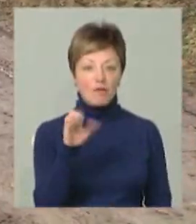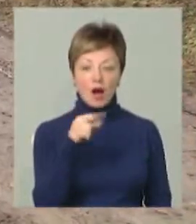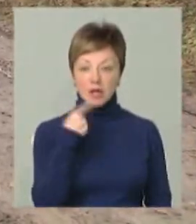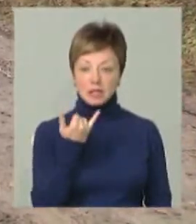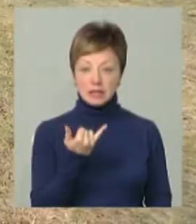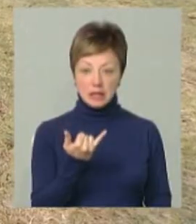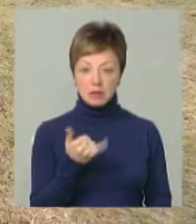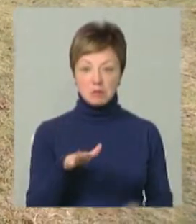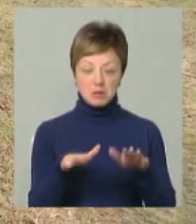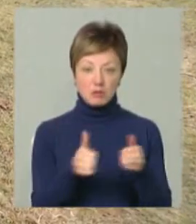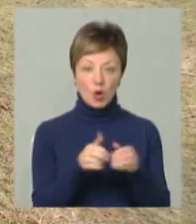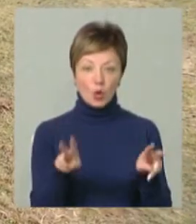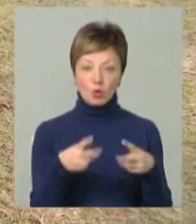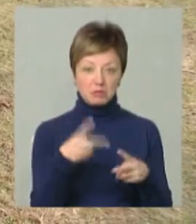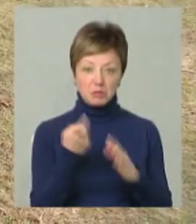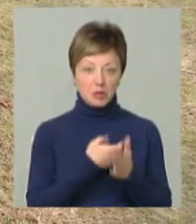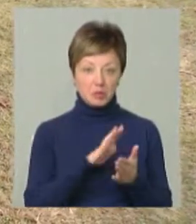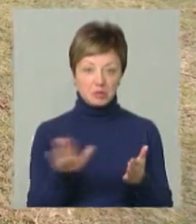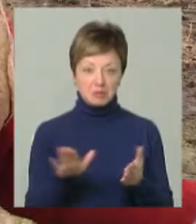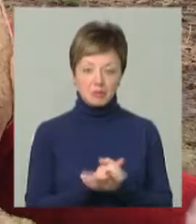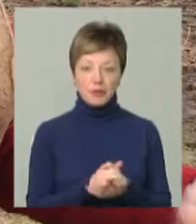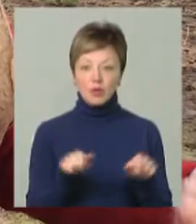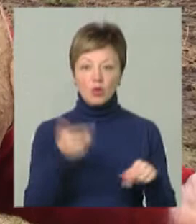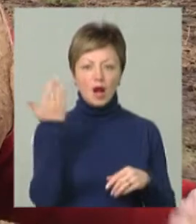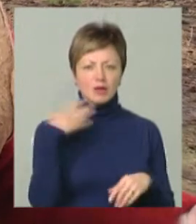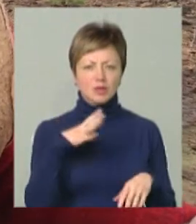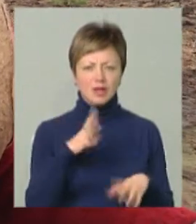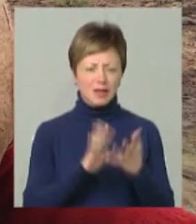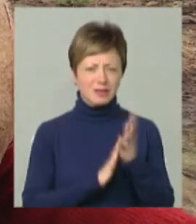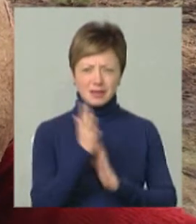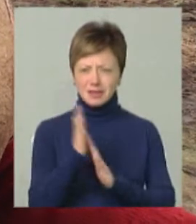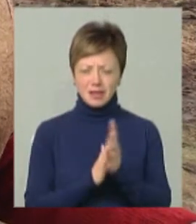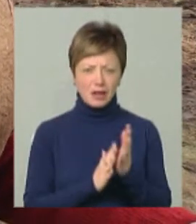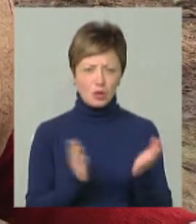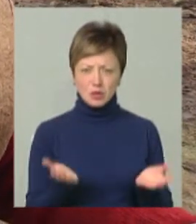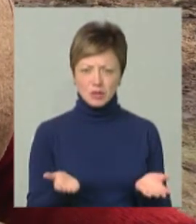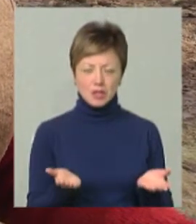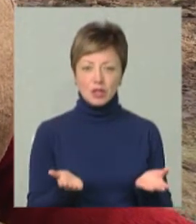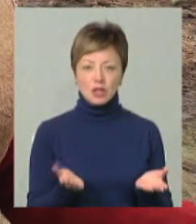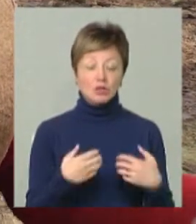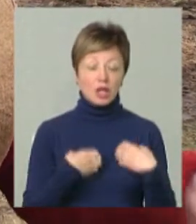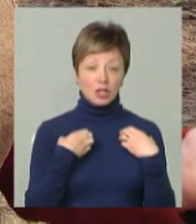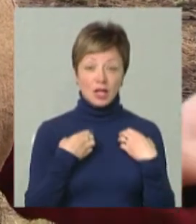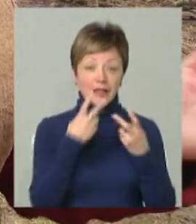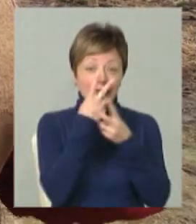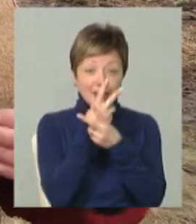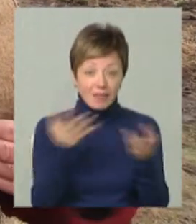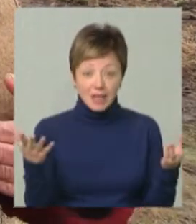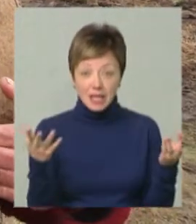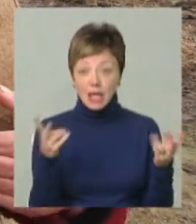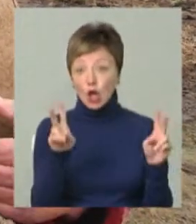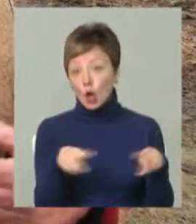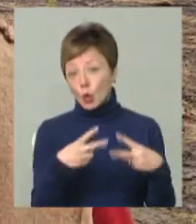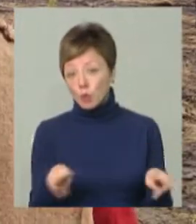зараз місце поблизу їхнього клубу не впізнати. Тут раніше було такі зарослі, що страшне, не видно було ні